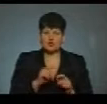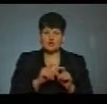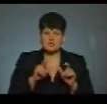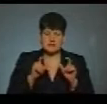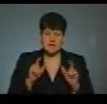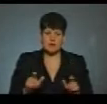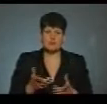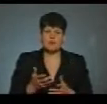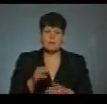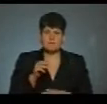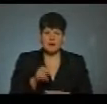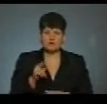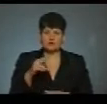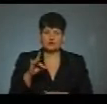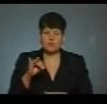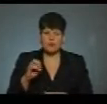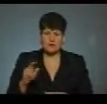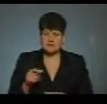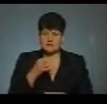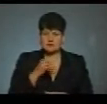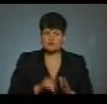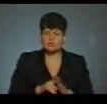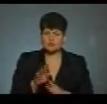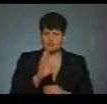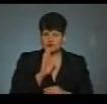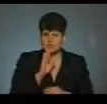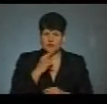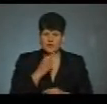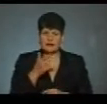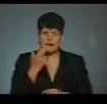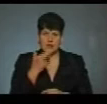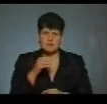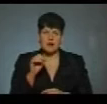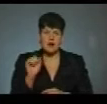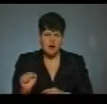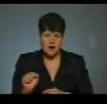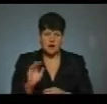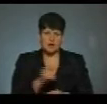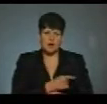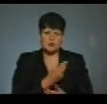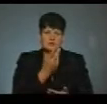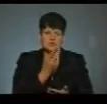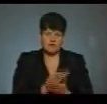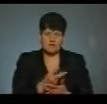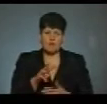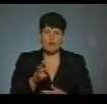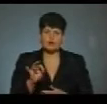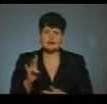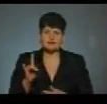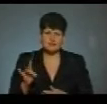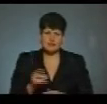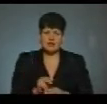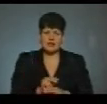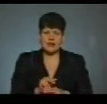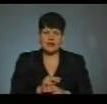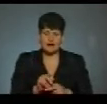з коронавірусом Павло Дронь розповів, що спочатку в жінки діагностували грип типу А. Її госпіталізували до Монастирської райлікарні та